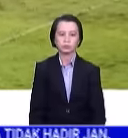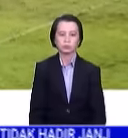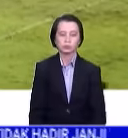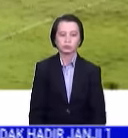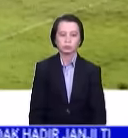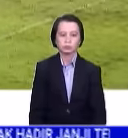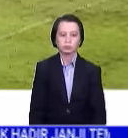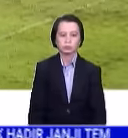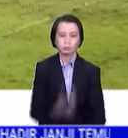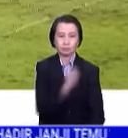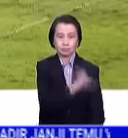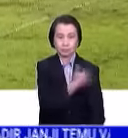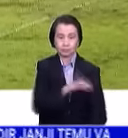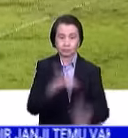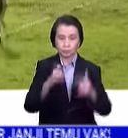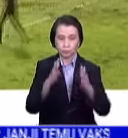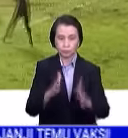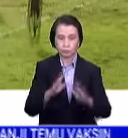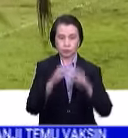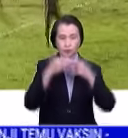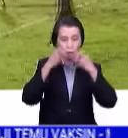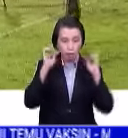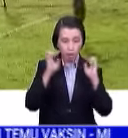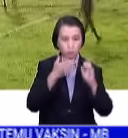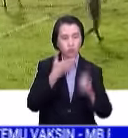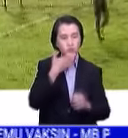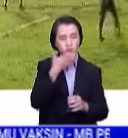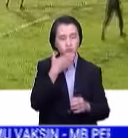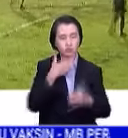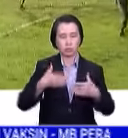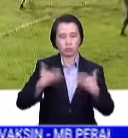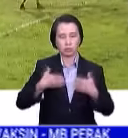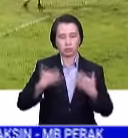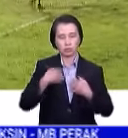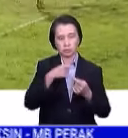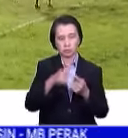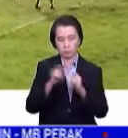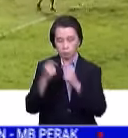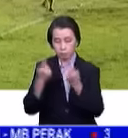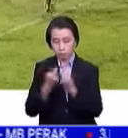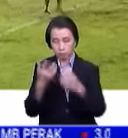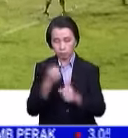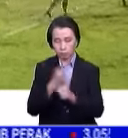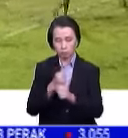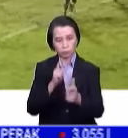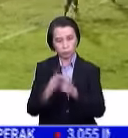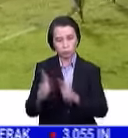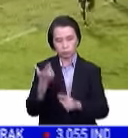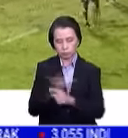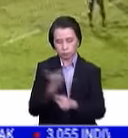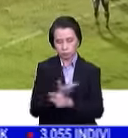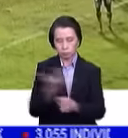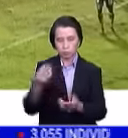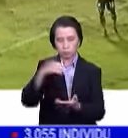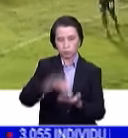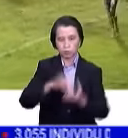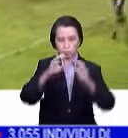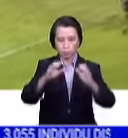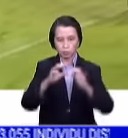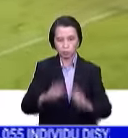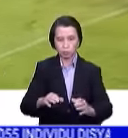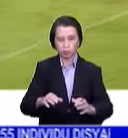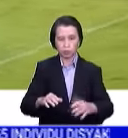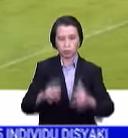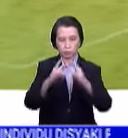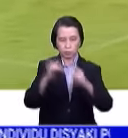Dalam pada itu, bekas pemain Harimau Muda berkenaan juga gembira apabila pasukannya memperoleh kebenaran berlatih semula secara